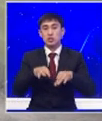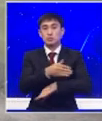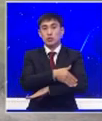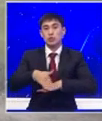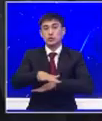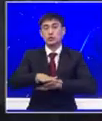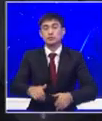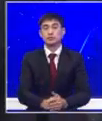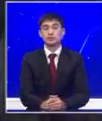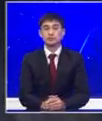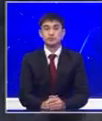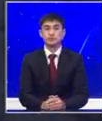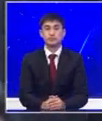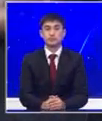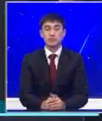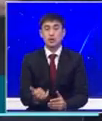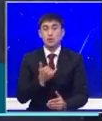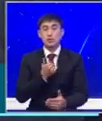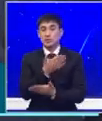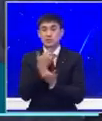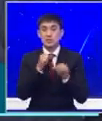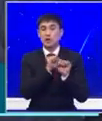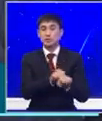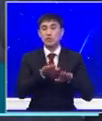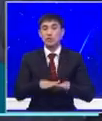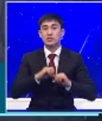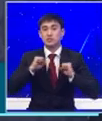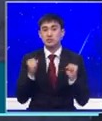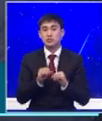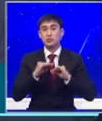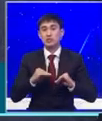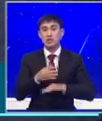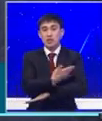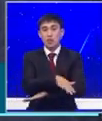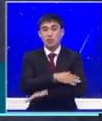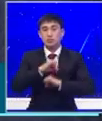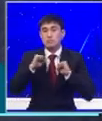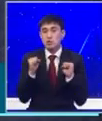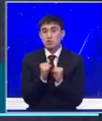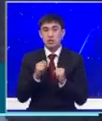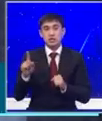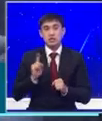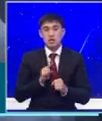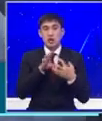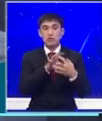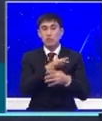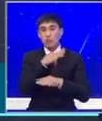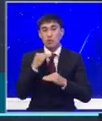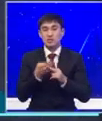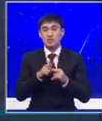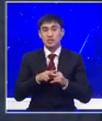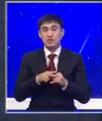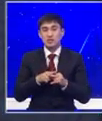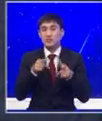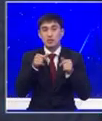улице. У нас нет даже остановки. Зимой детям приходится стоять на морозе, ожидая автобус. Многие из-за этого